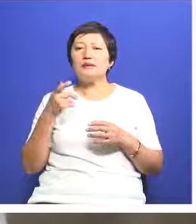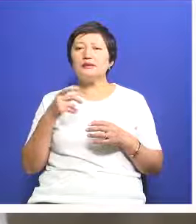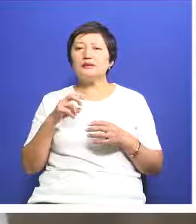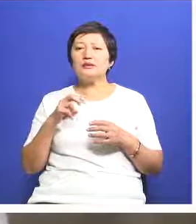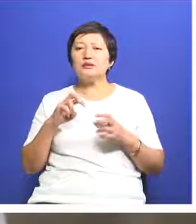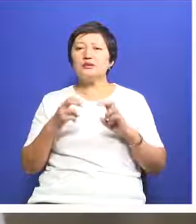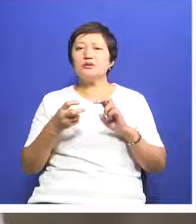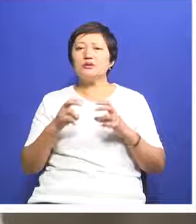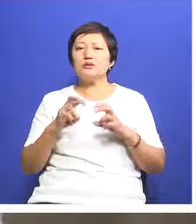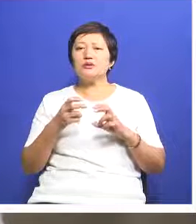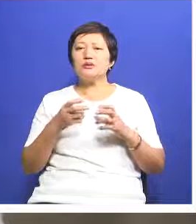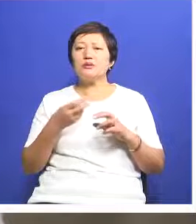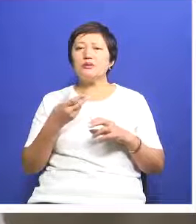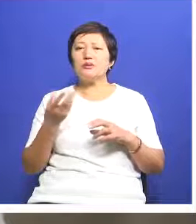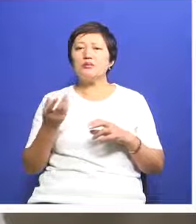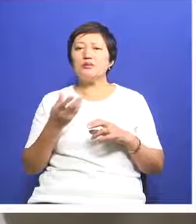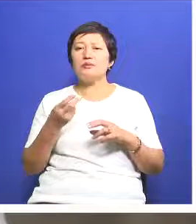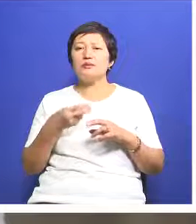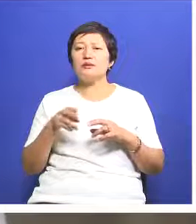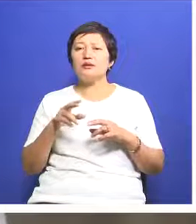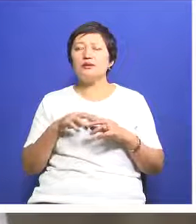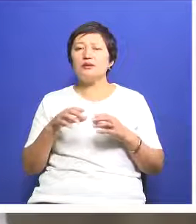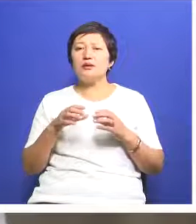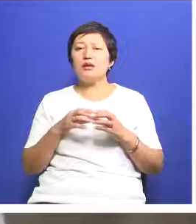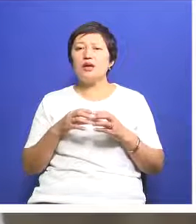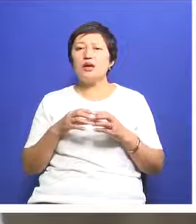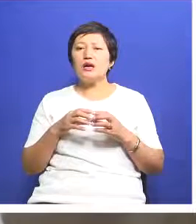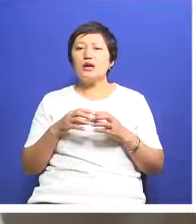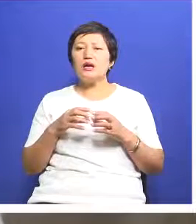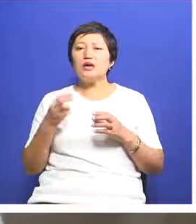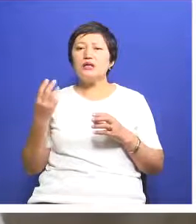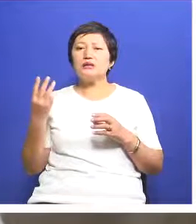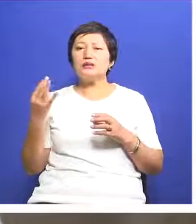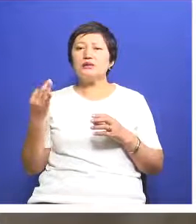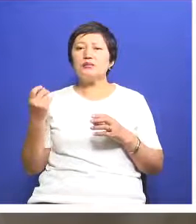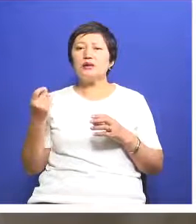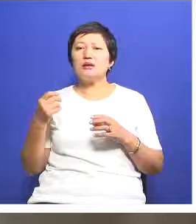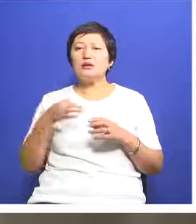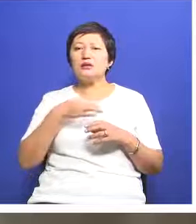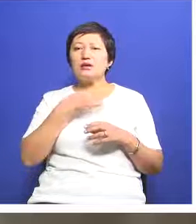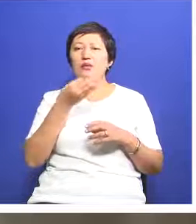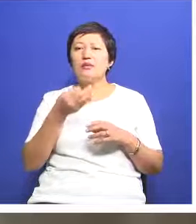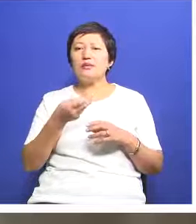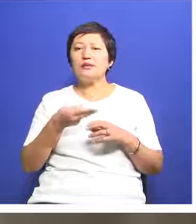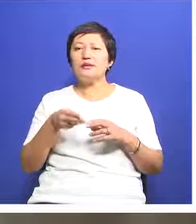не болып жатыр дейді. Соны шамалы не ғып жіберсеңіздер.